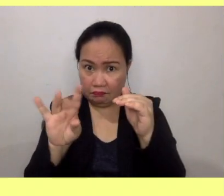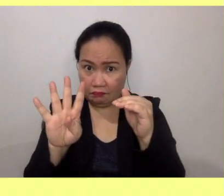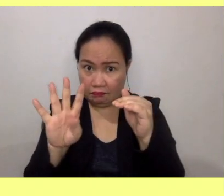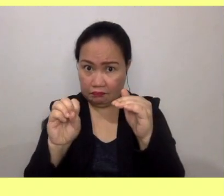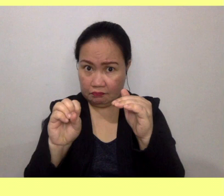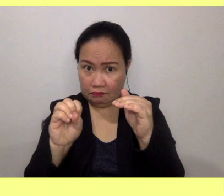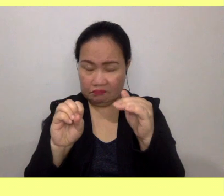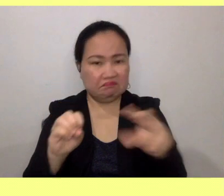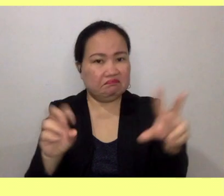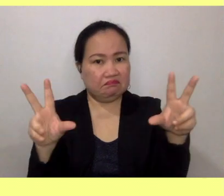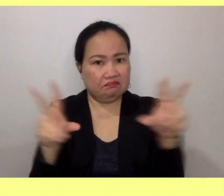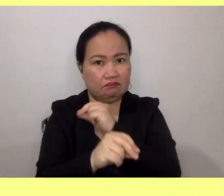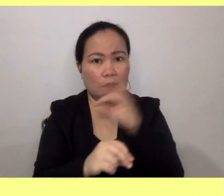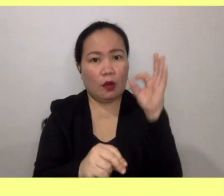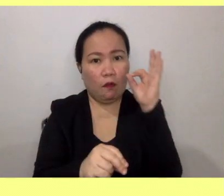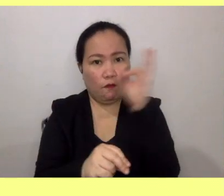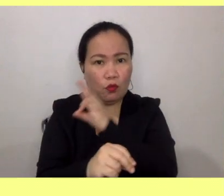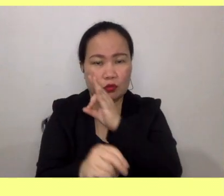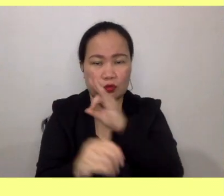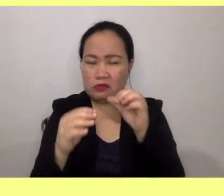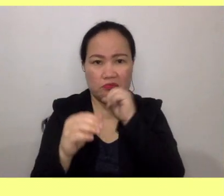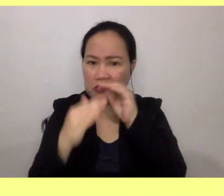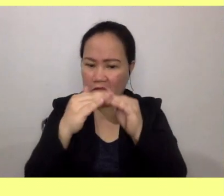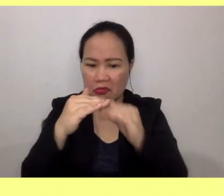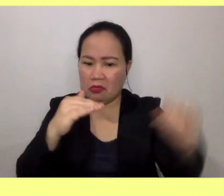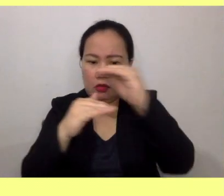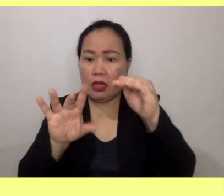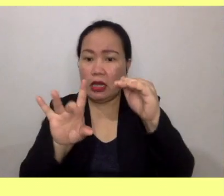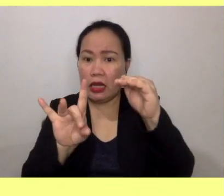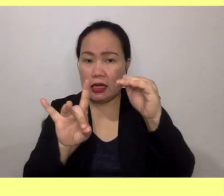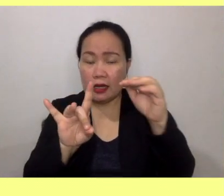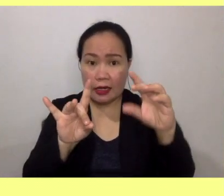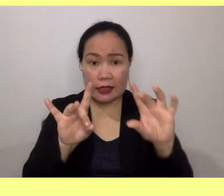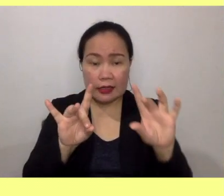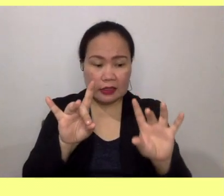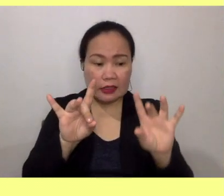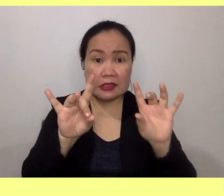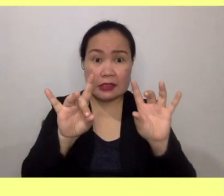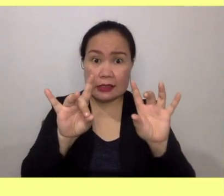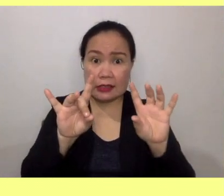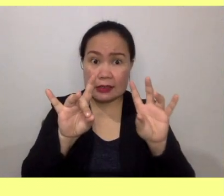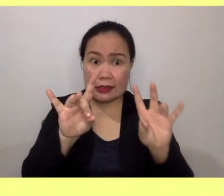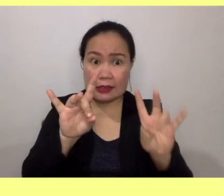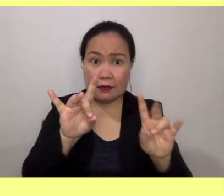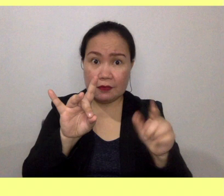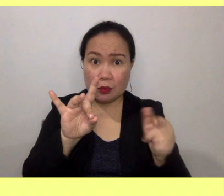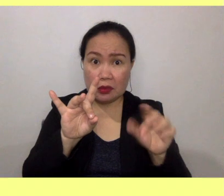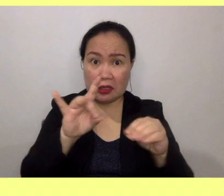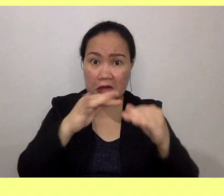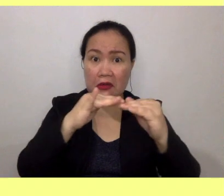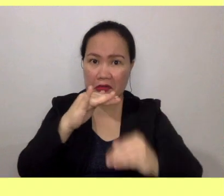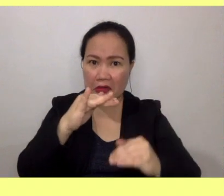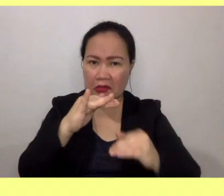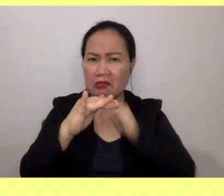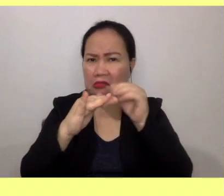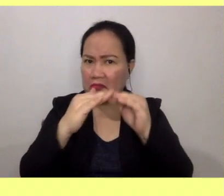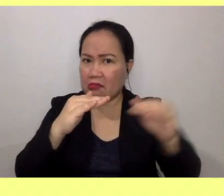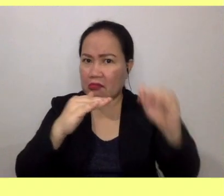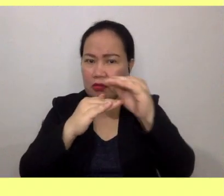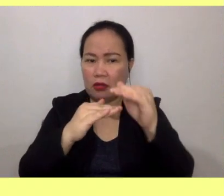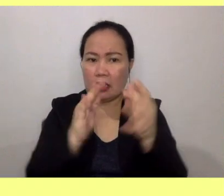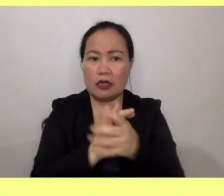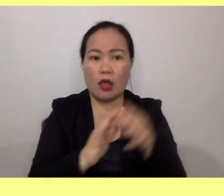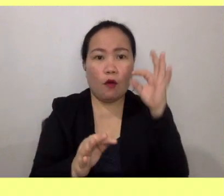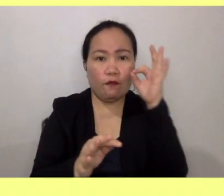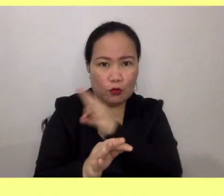or equal to 840? No, hindi ito mas mataas. So, this is a false statement. Okay? So,